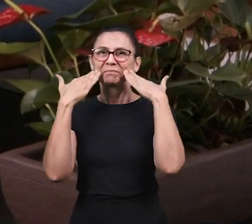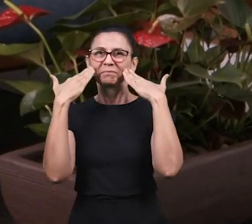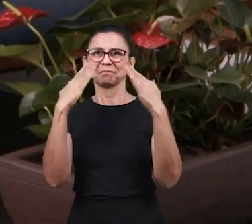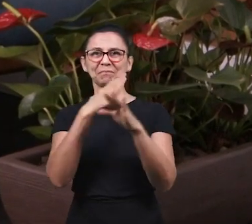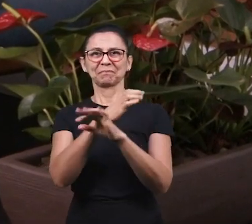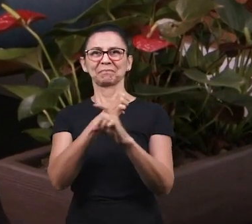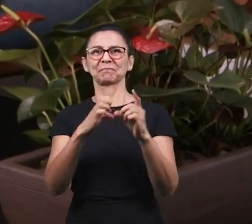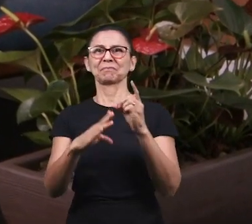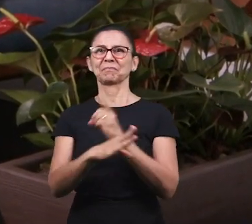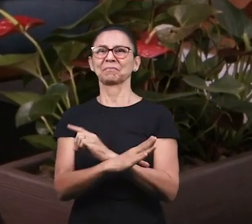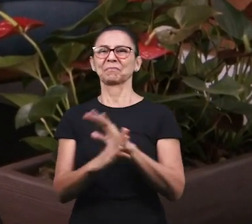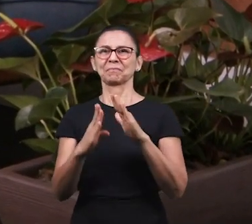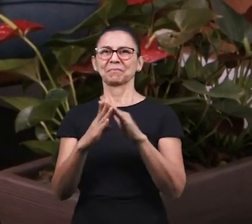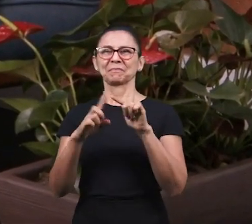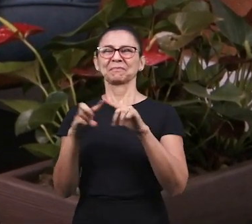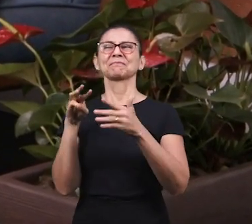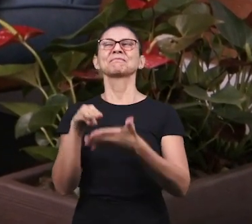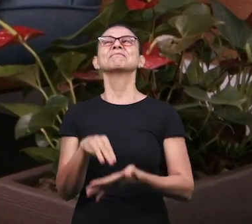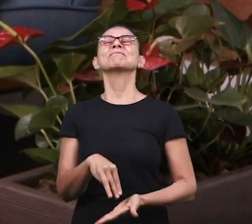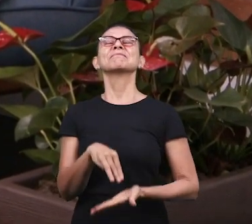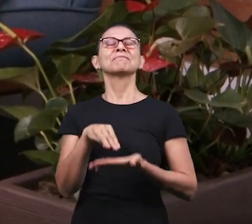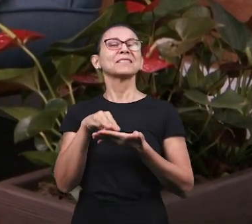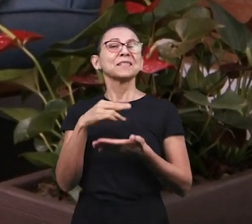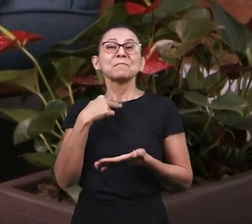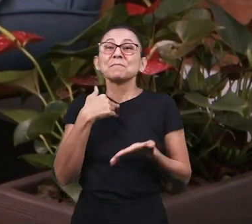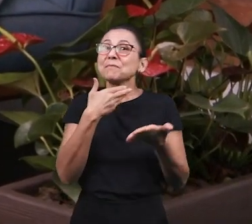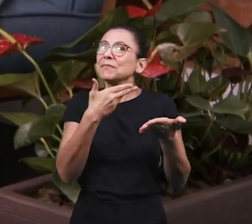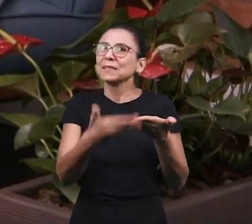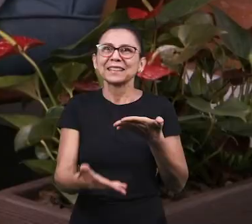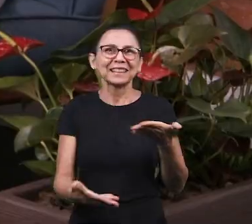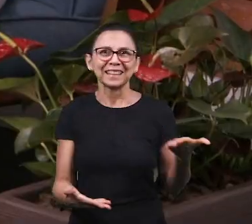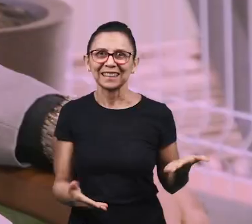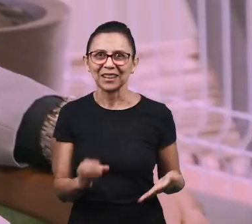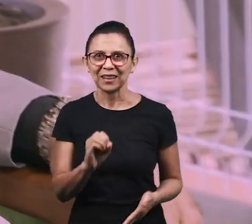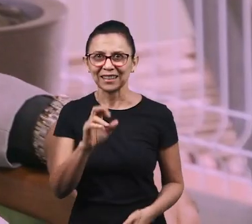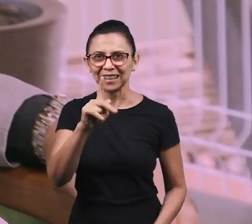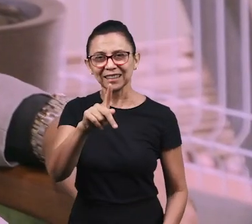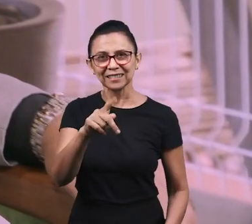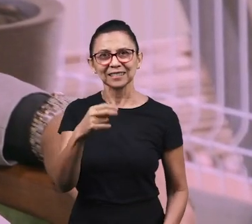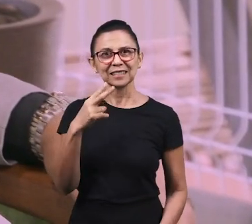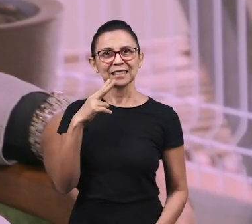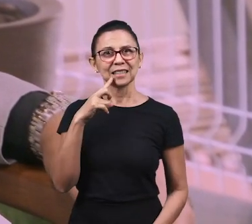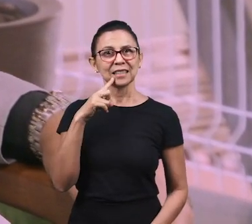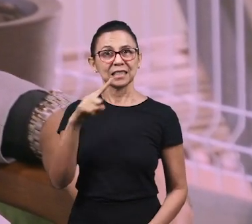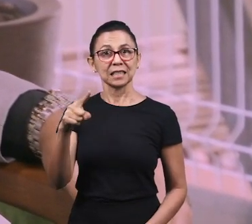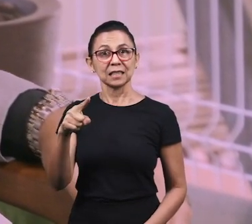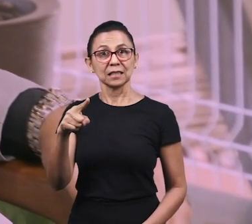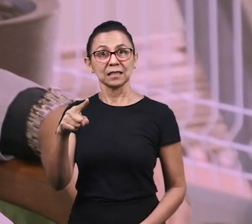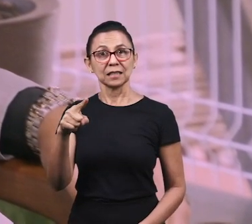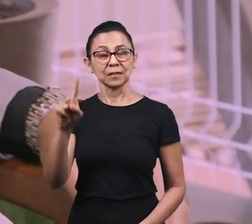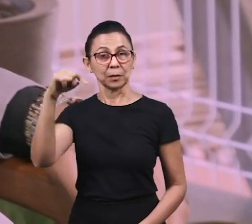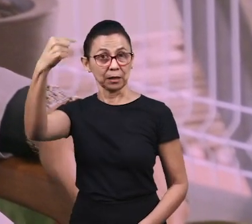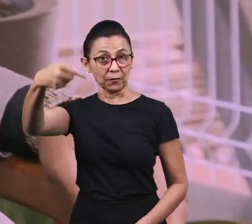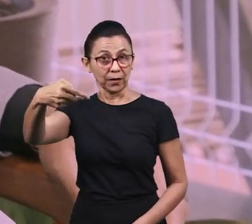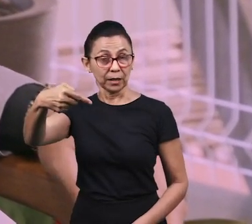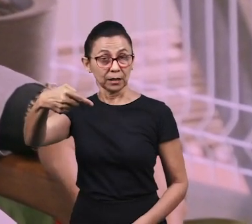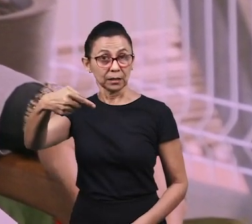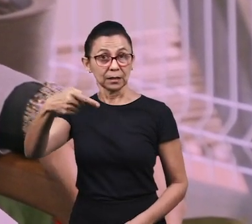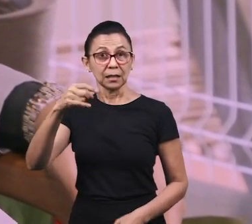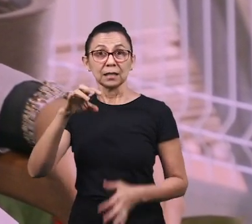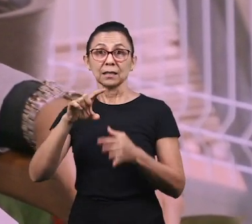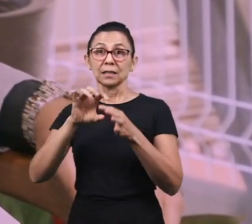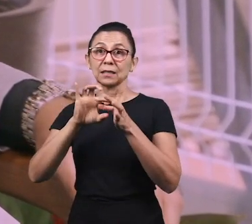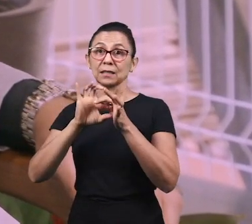biblique dominicale de l'Église chrétienne Maranatha. Ne ratez pas. Et dans la semaine prochaine, si le Seigneur nous permet, nous serons ensemble